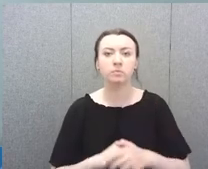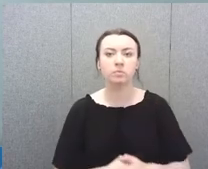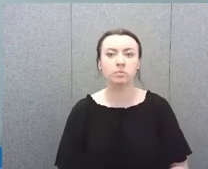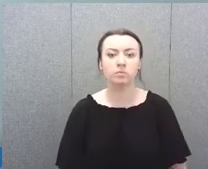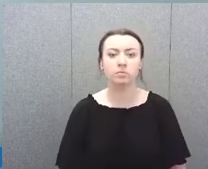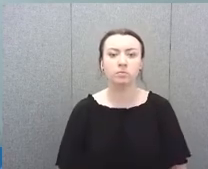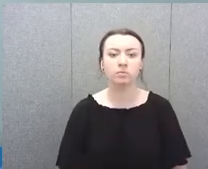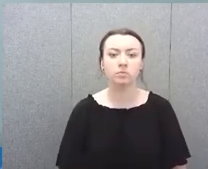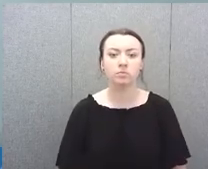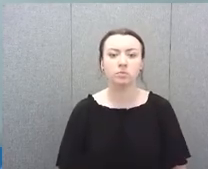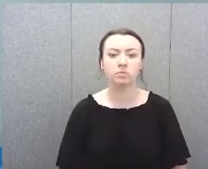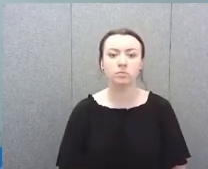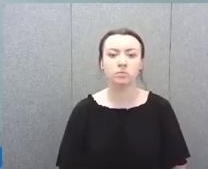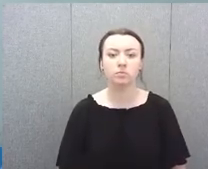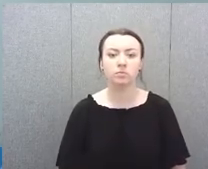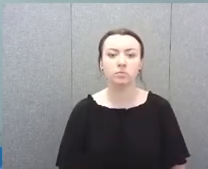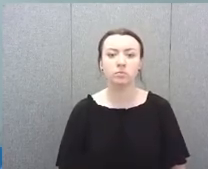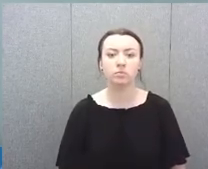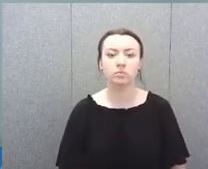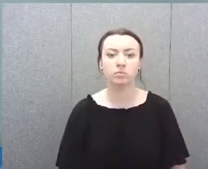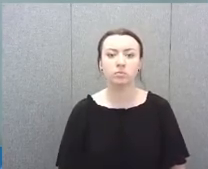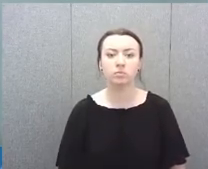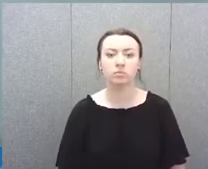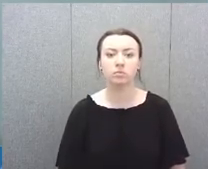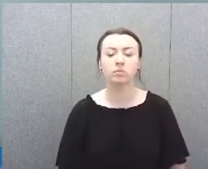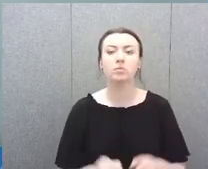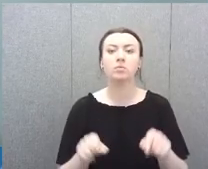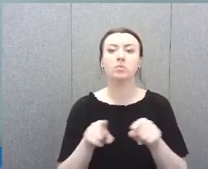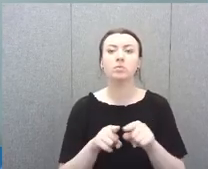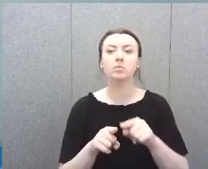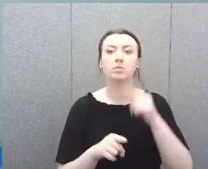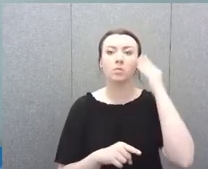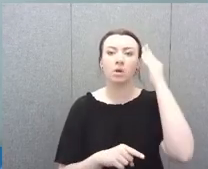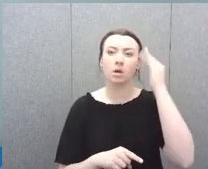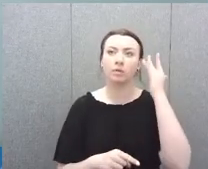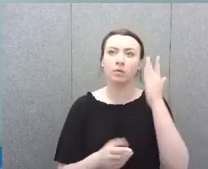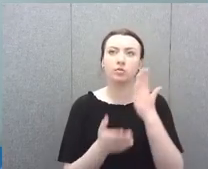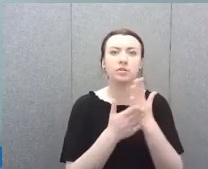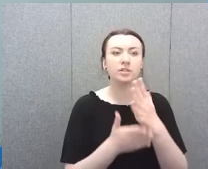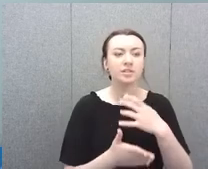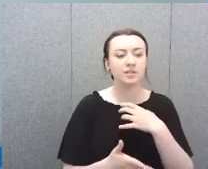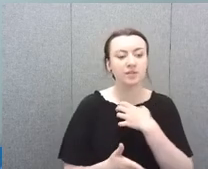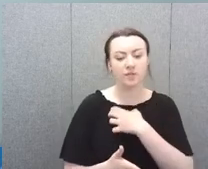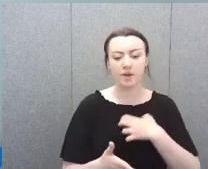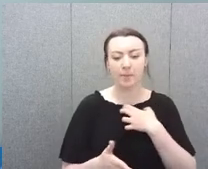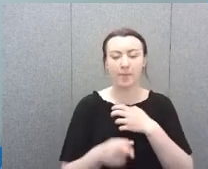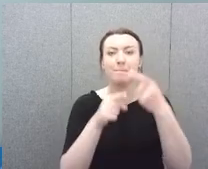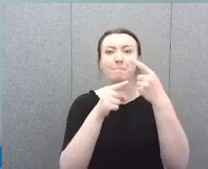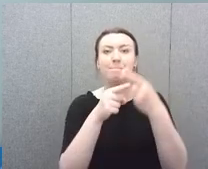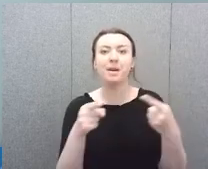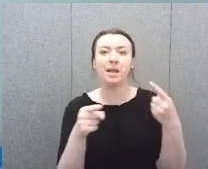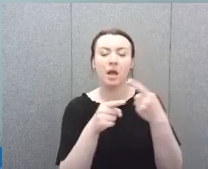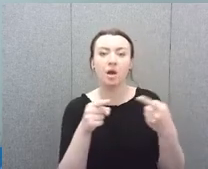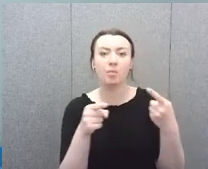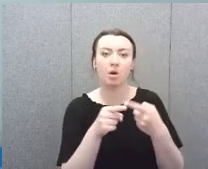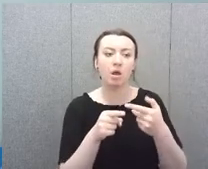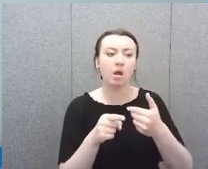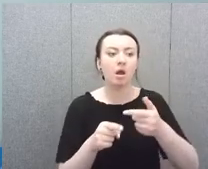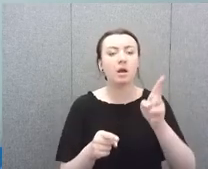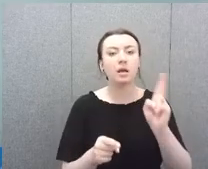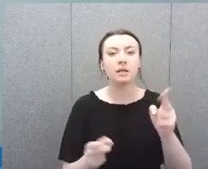резолюции, плана действий, может быть очень важным инструментом, который поможет делиться